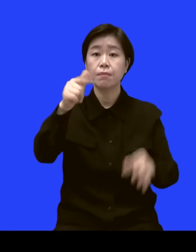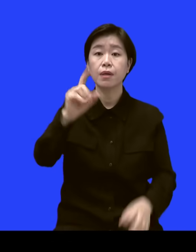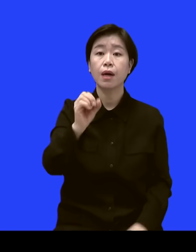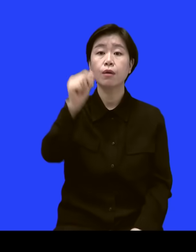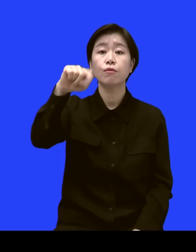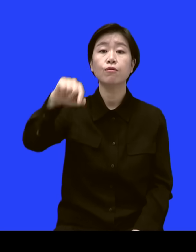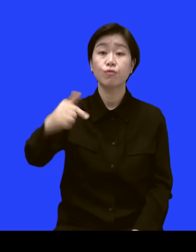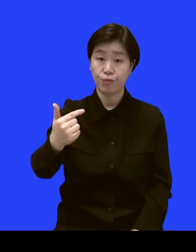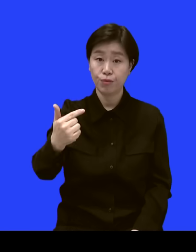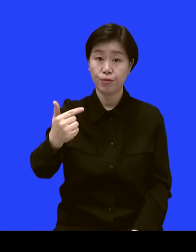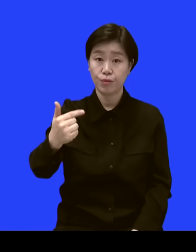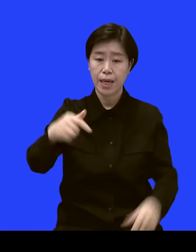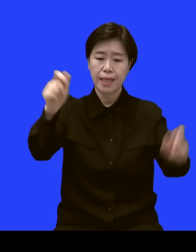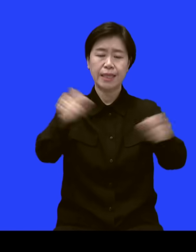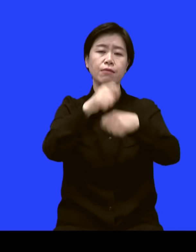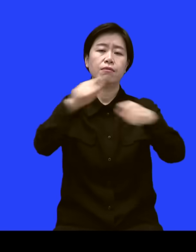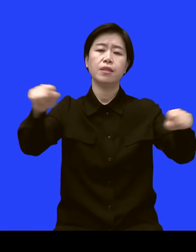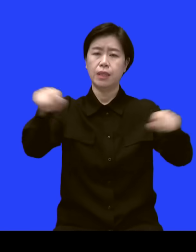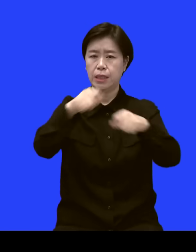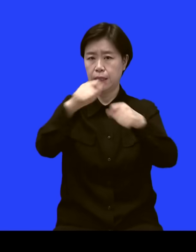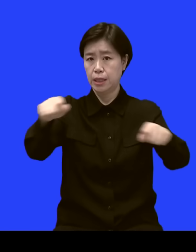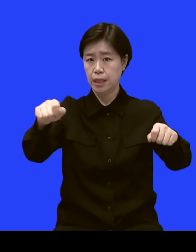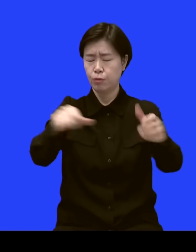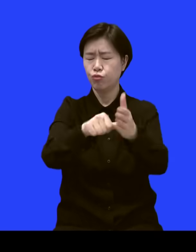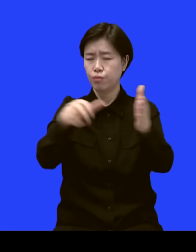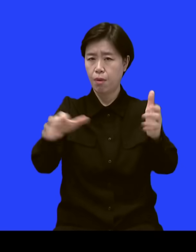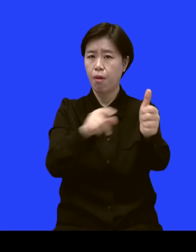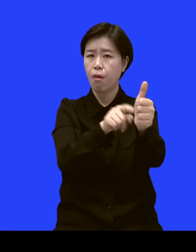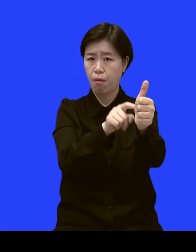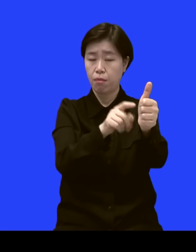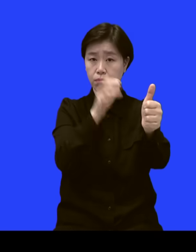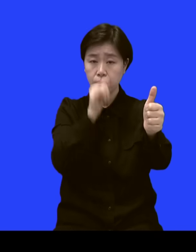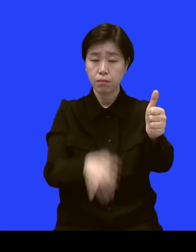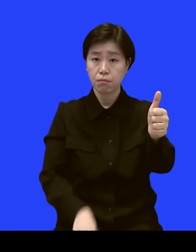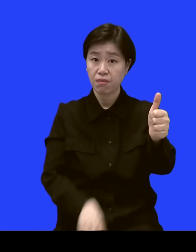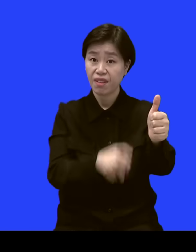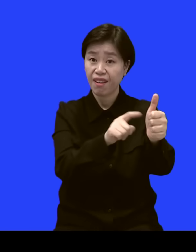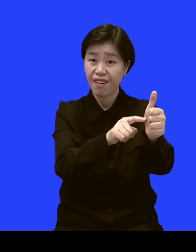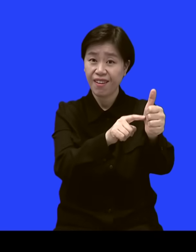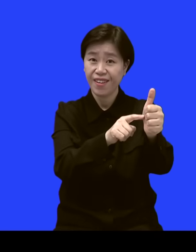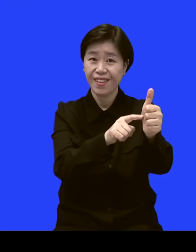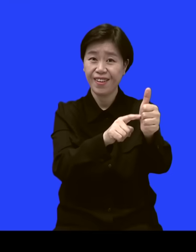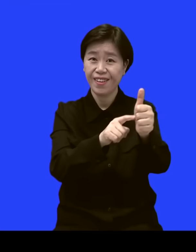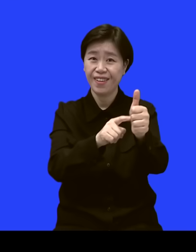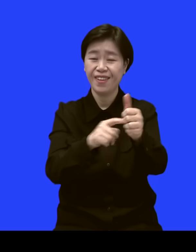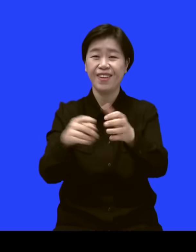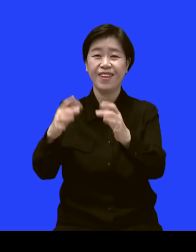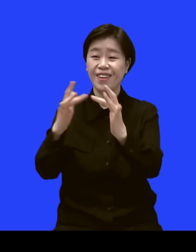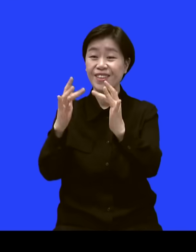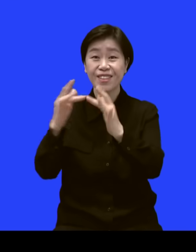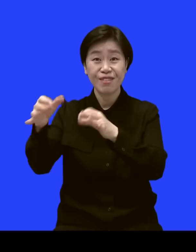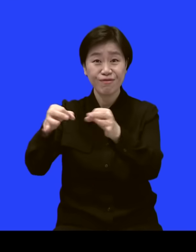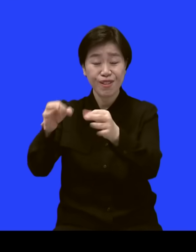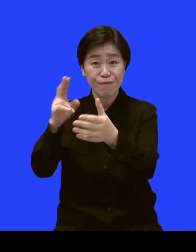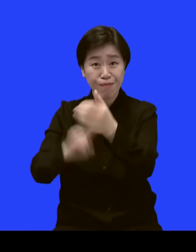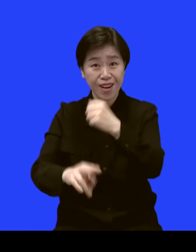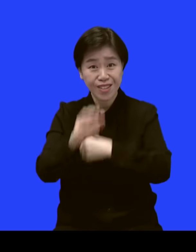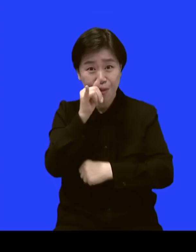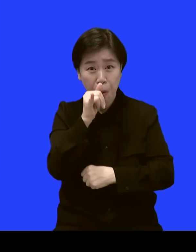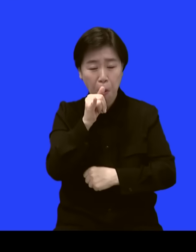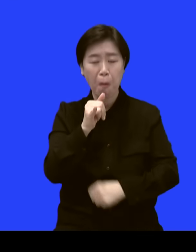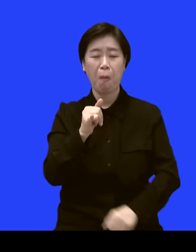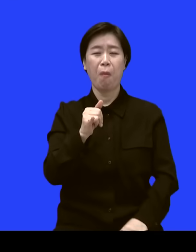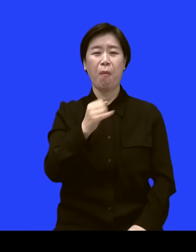선생님이라고 우리나라 바이올리니스트신데 그런 분들 당근하세요? 그렇죠. 신기하죠. 온도가 높은가?